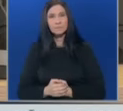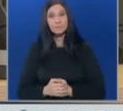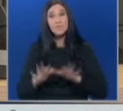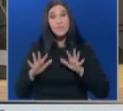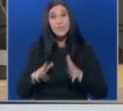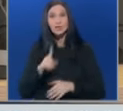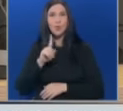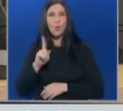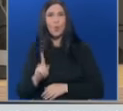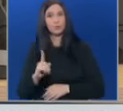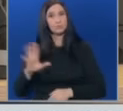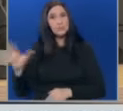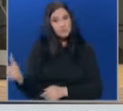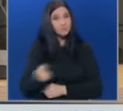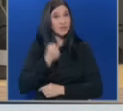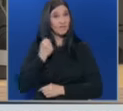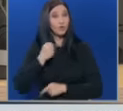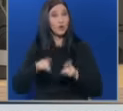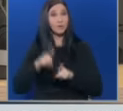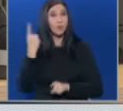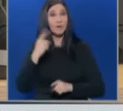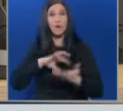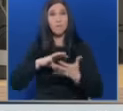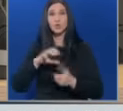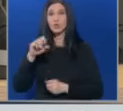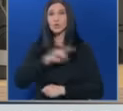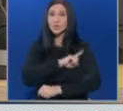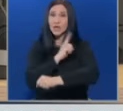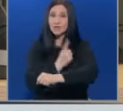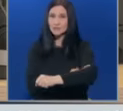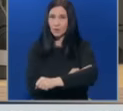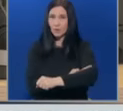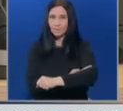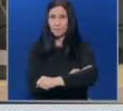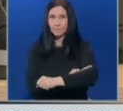Нещо, което сме си завоювали като първа политическа сила.